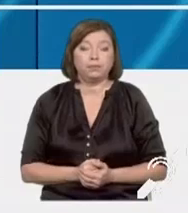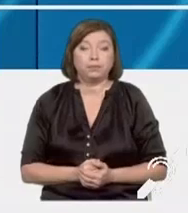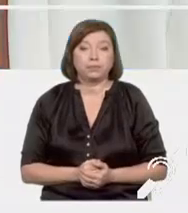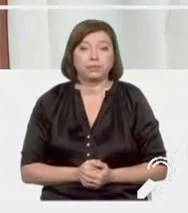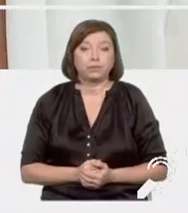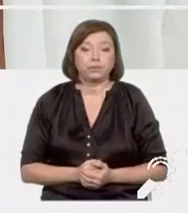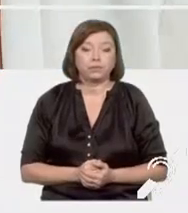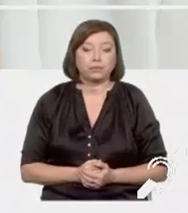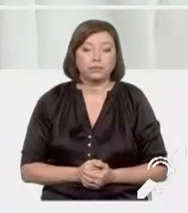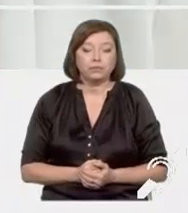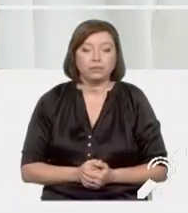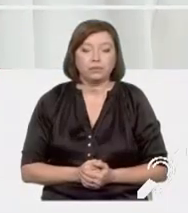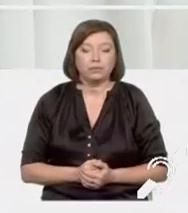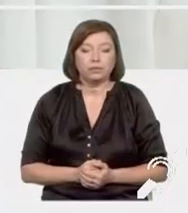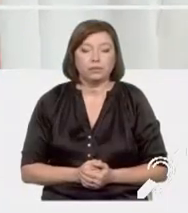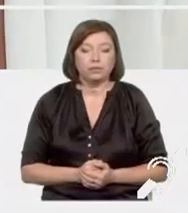ascultă.